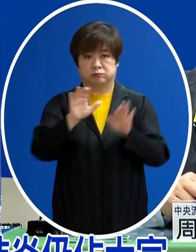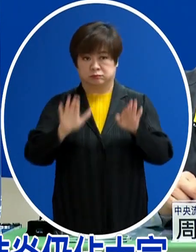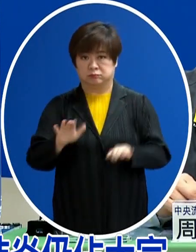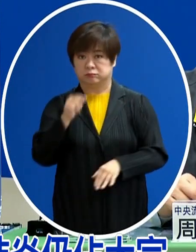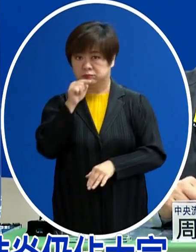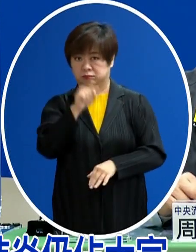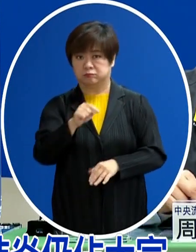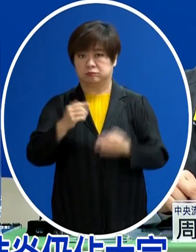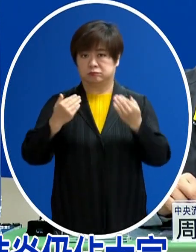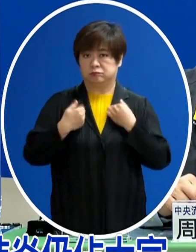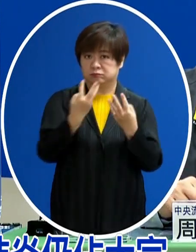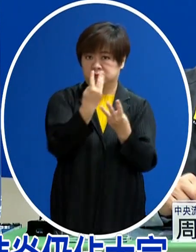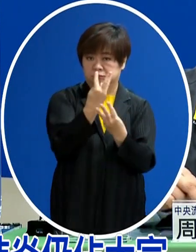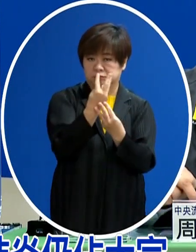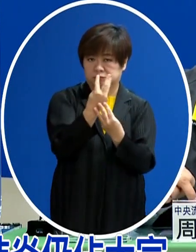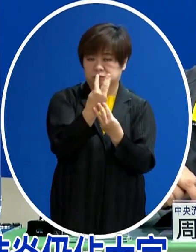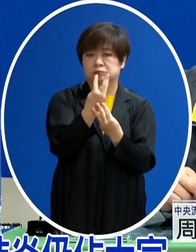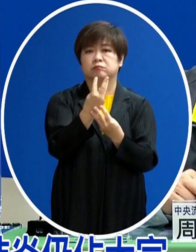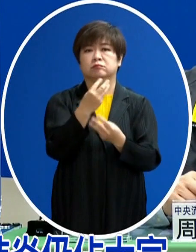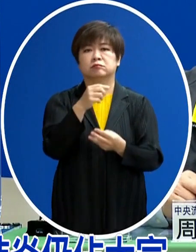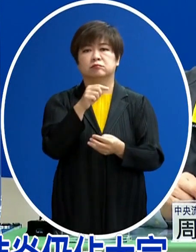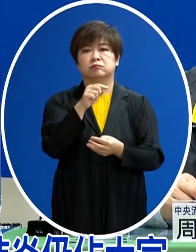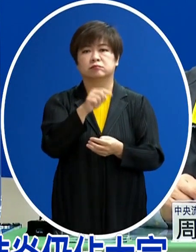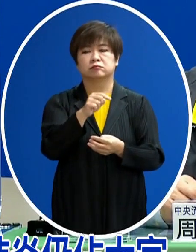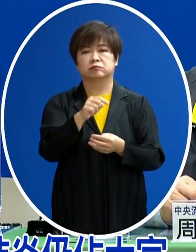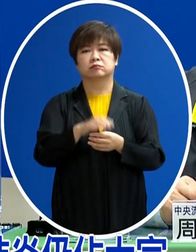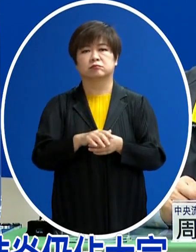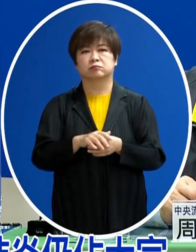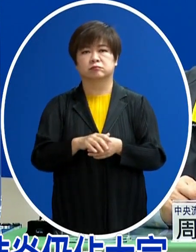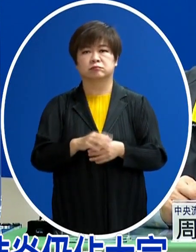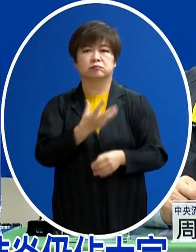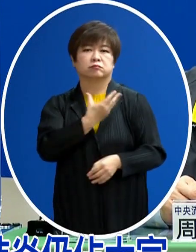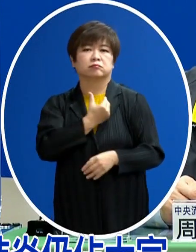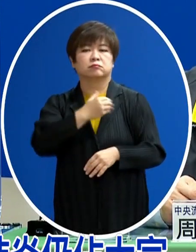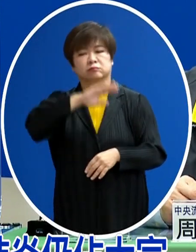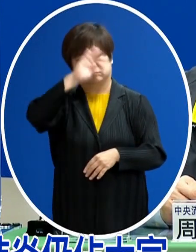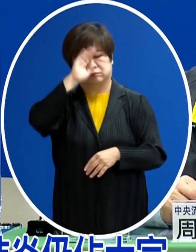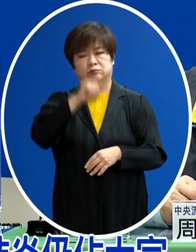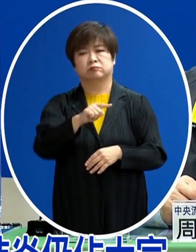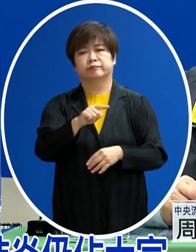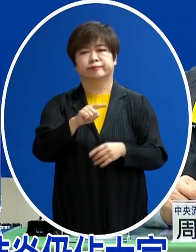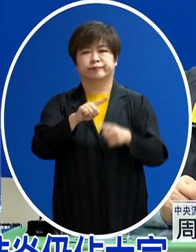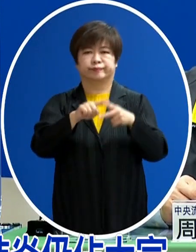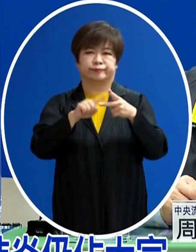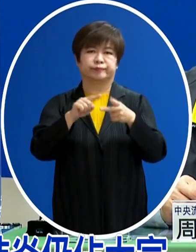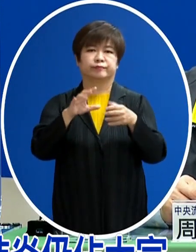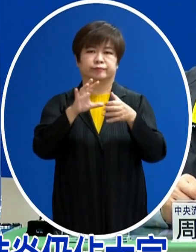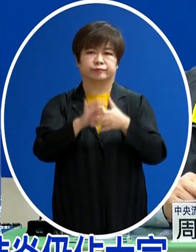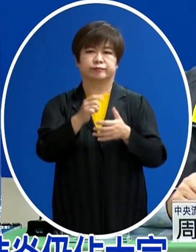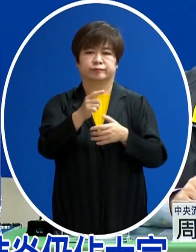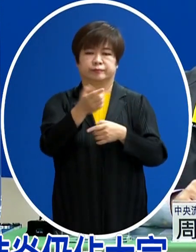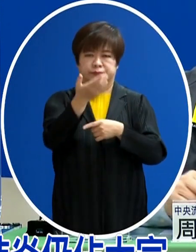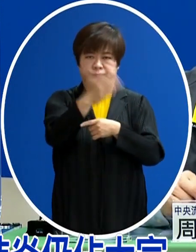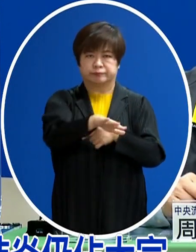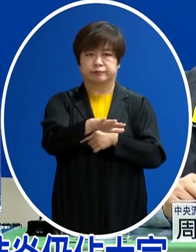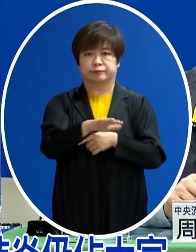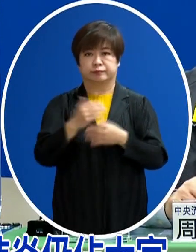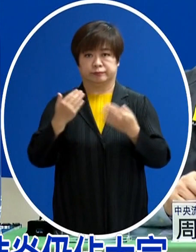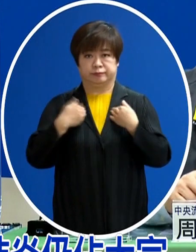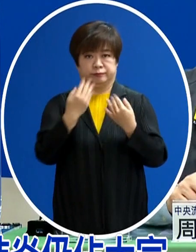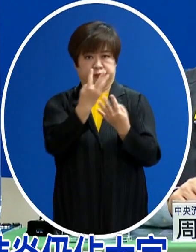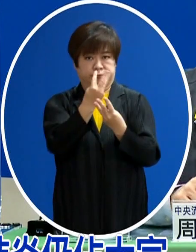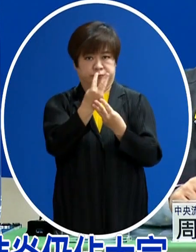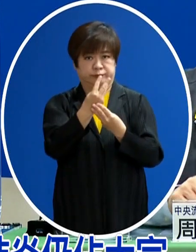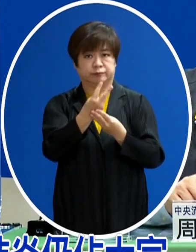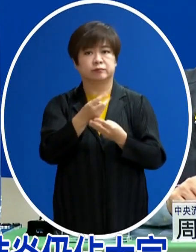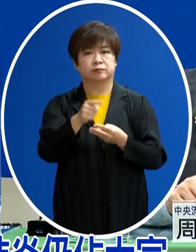位是肺炎并也因为这个有共病心脏病的关系而过世，所以这一位是肺炎，有增加到